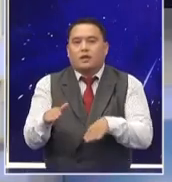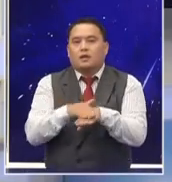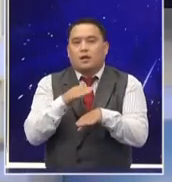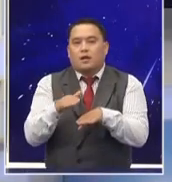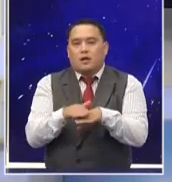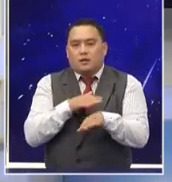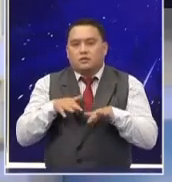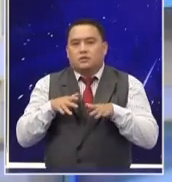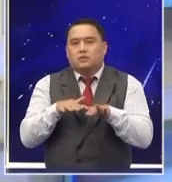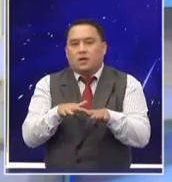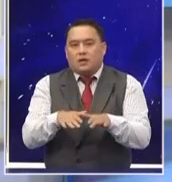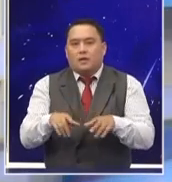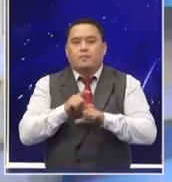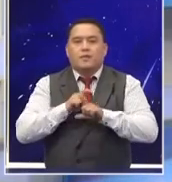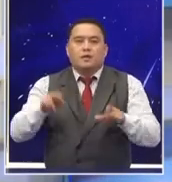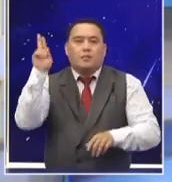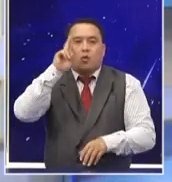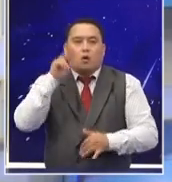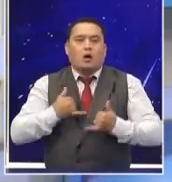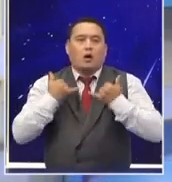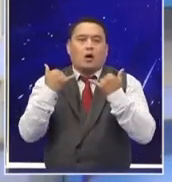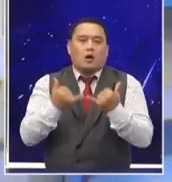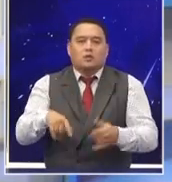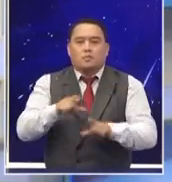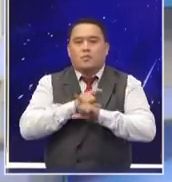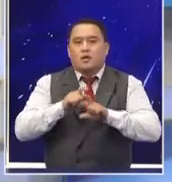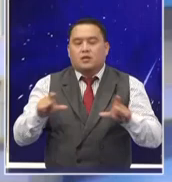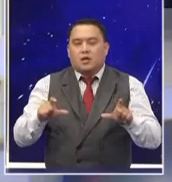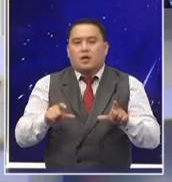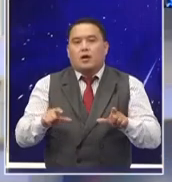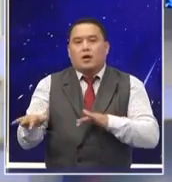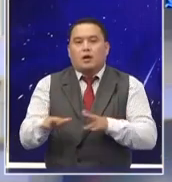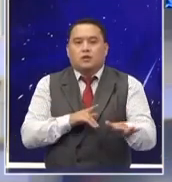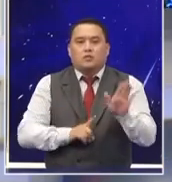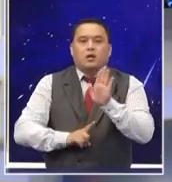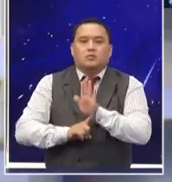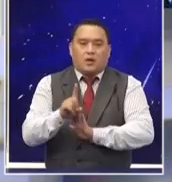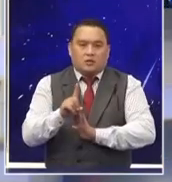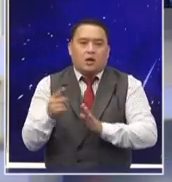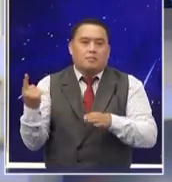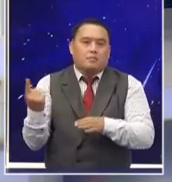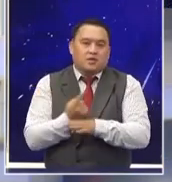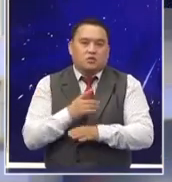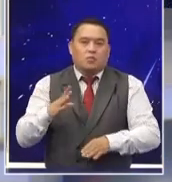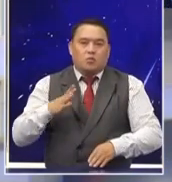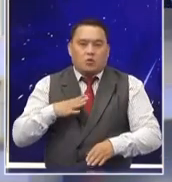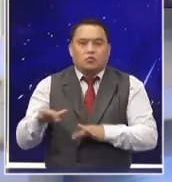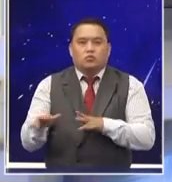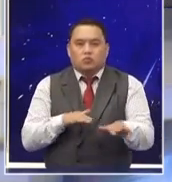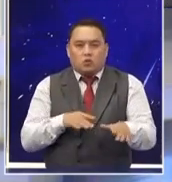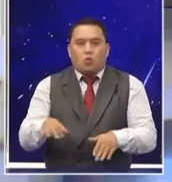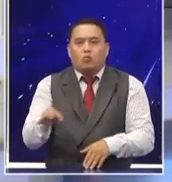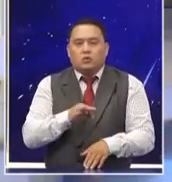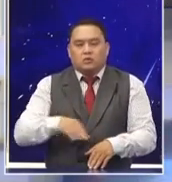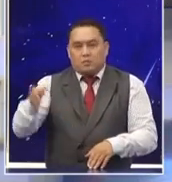Қайырымдылық игілікті іс. Өңірде мектеп оқушыларына арналған дәстүрлі мектепке жол акциясы басталды. Алғашқылардың бірі болып игі шараны